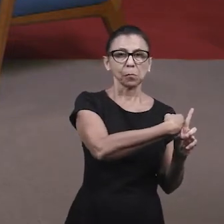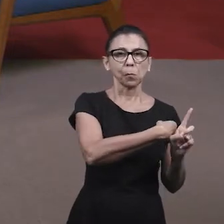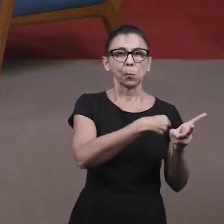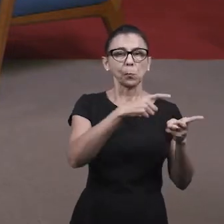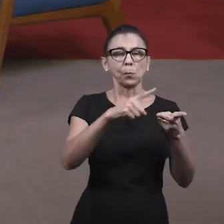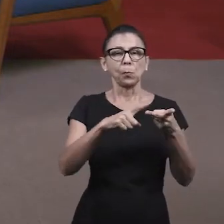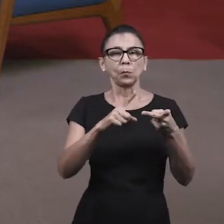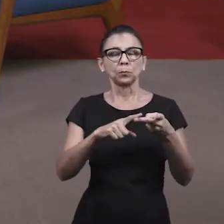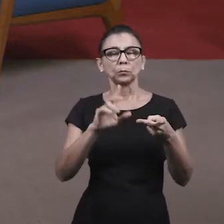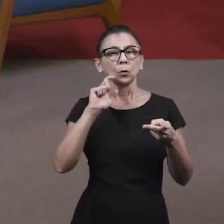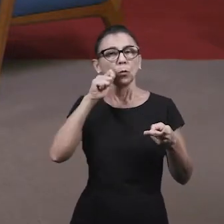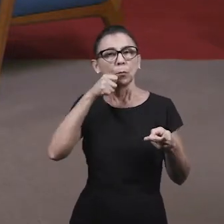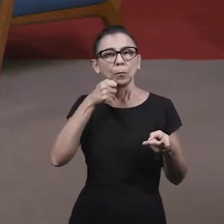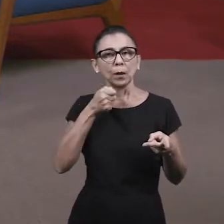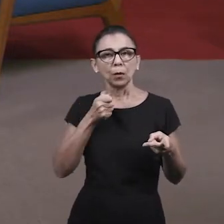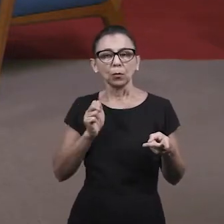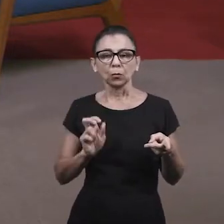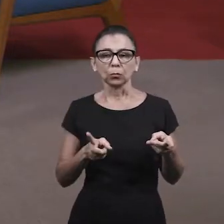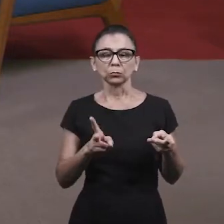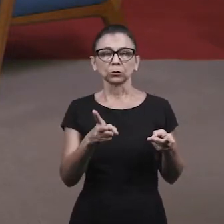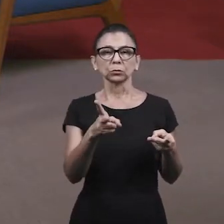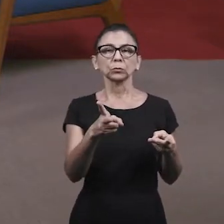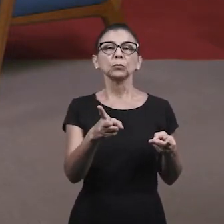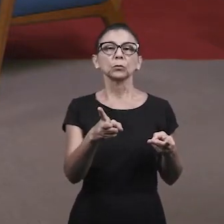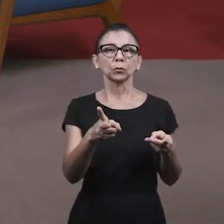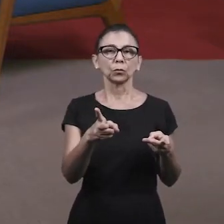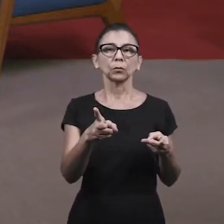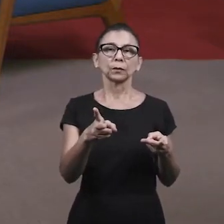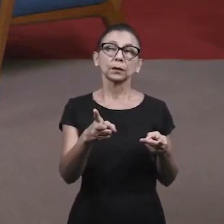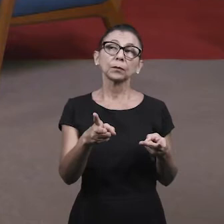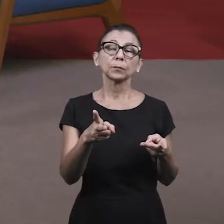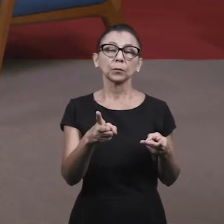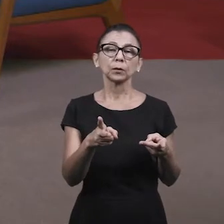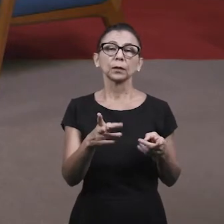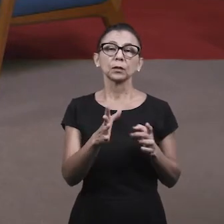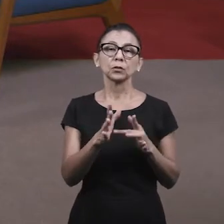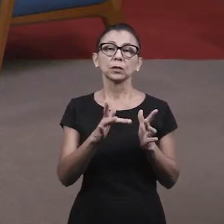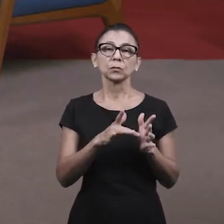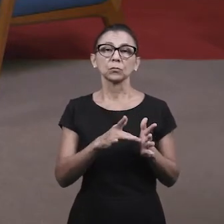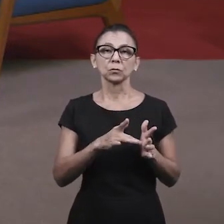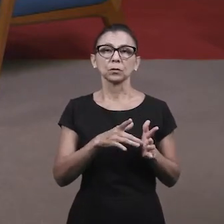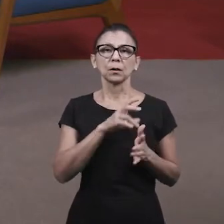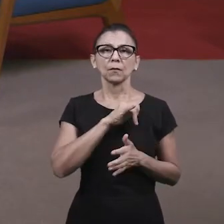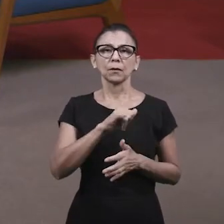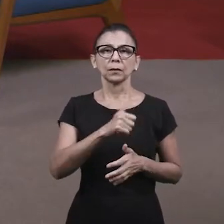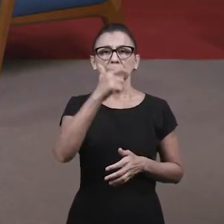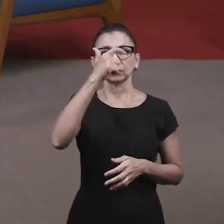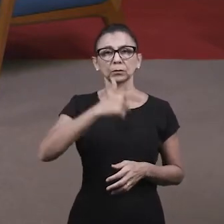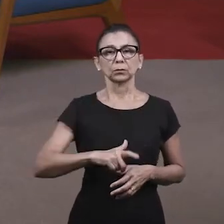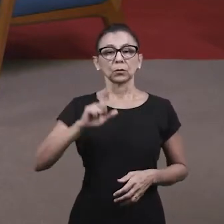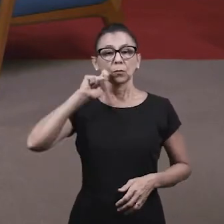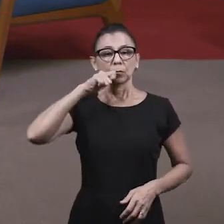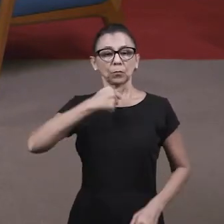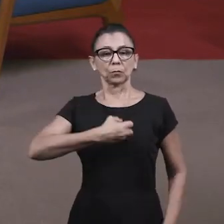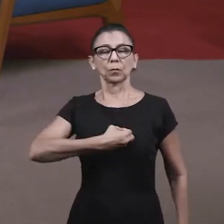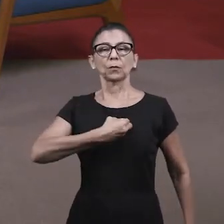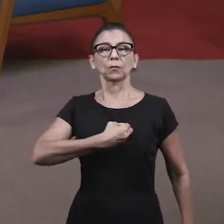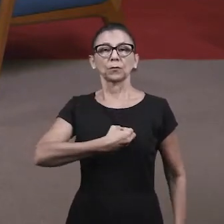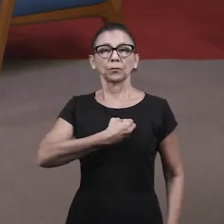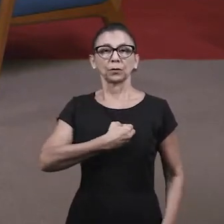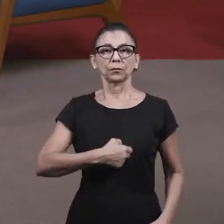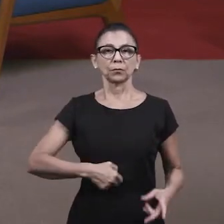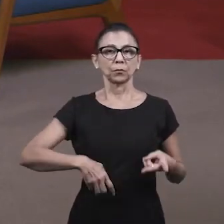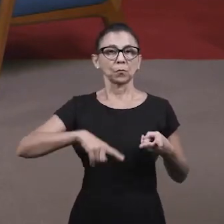nos douleurs, le péché. Ce que le prophète Isaïe avait prophétisé. Le pain, il a gardé parce que il a dit dans un